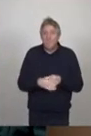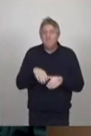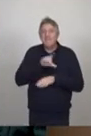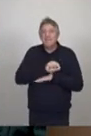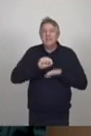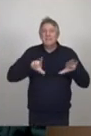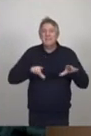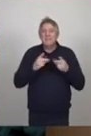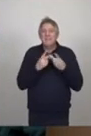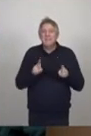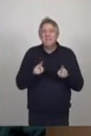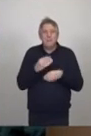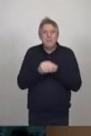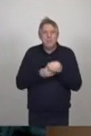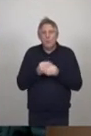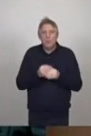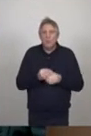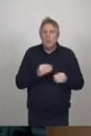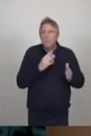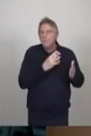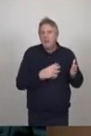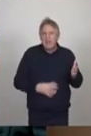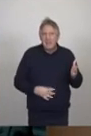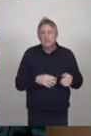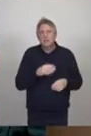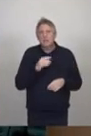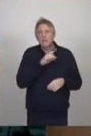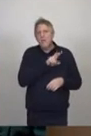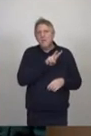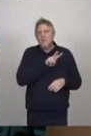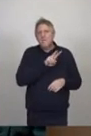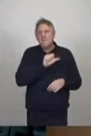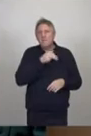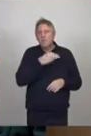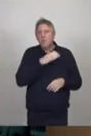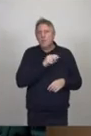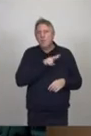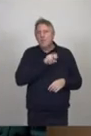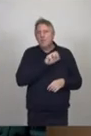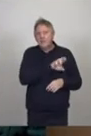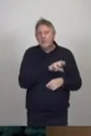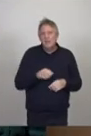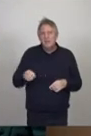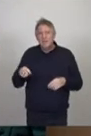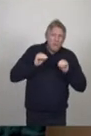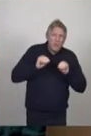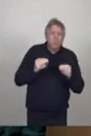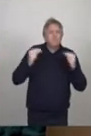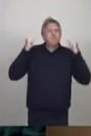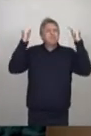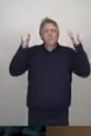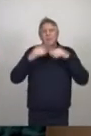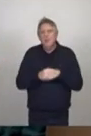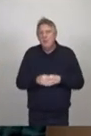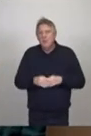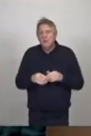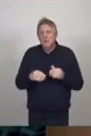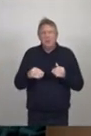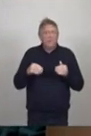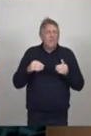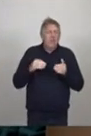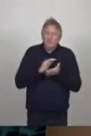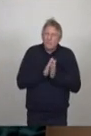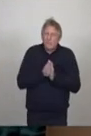villes dans le monde, de Barcelone à Vancouver, en passant par Sydney, Los Angeles, soutiennent cet